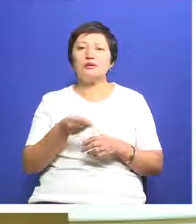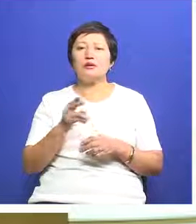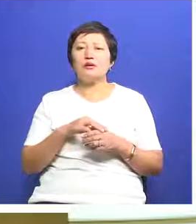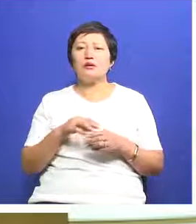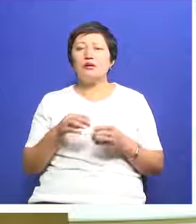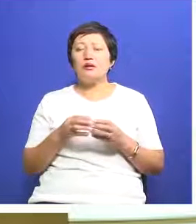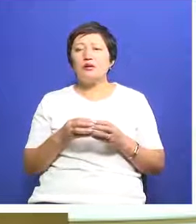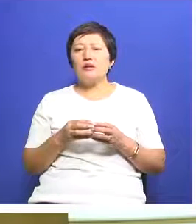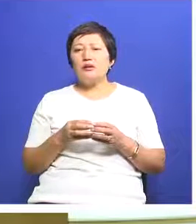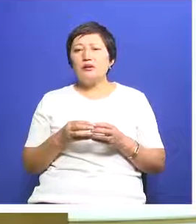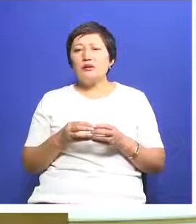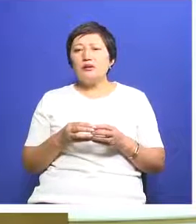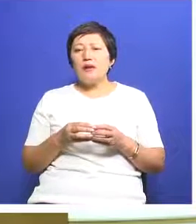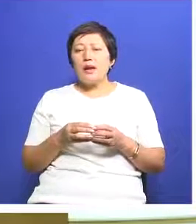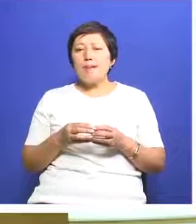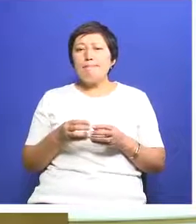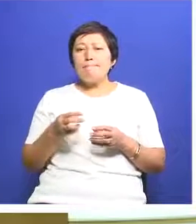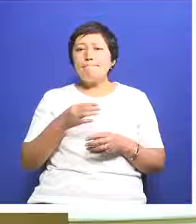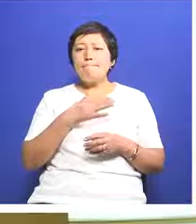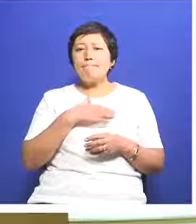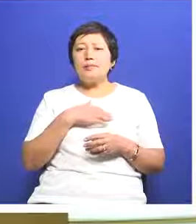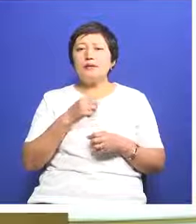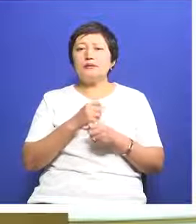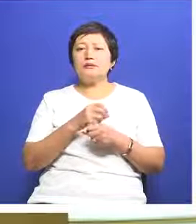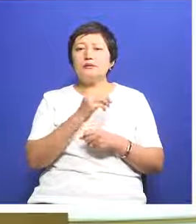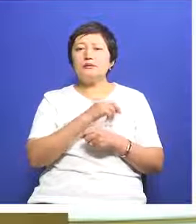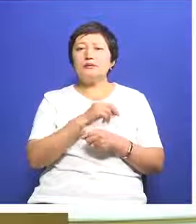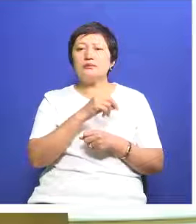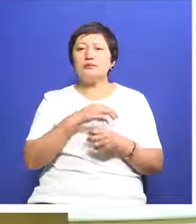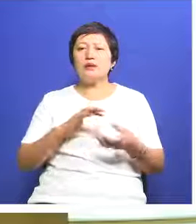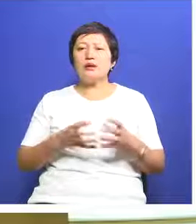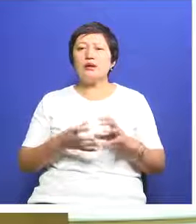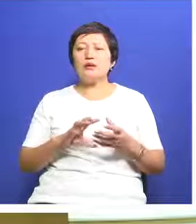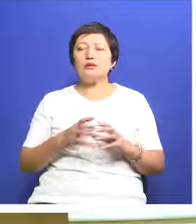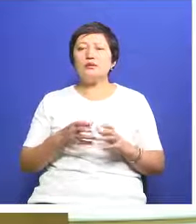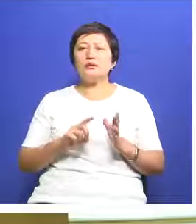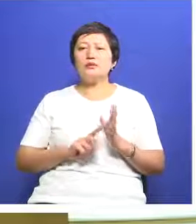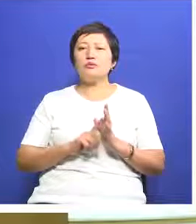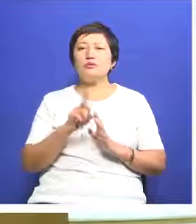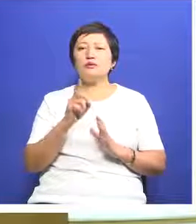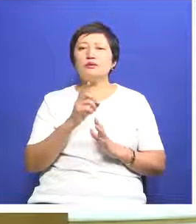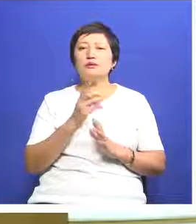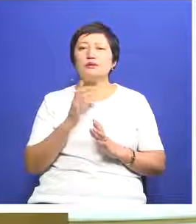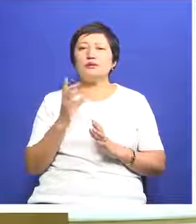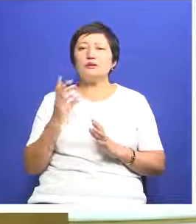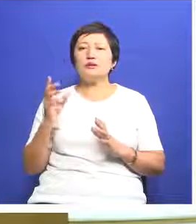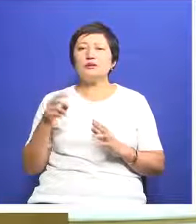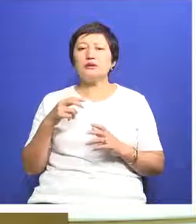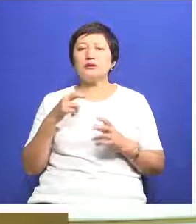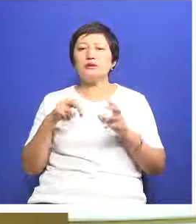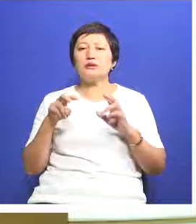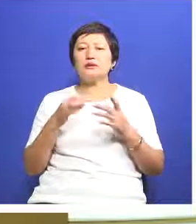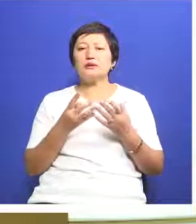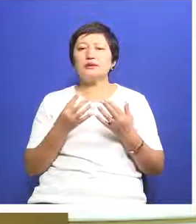Энди мен жумушка кирген күнү баштап мен ауылдагы өсүп турган талды санаган кезимде